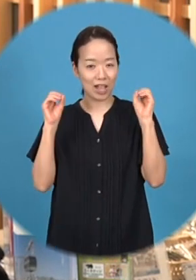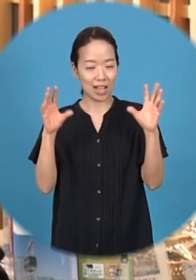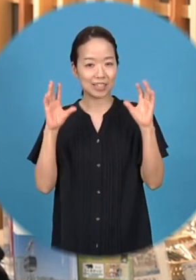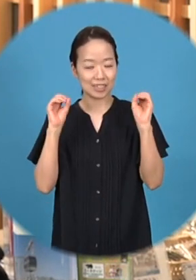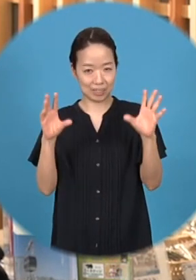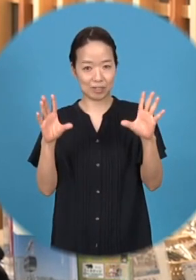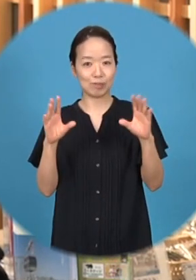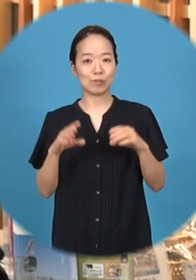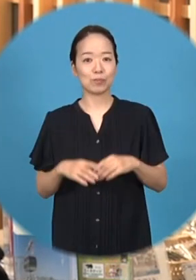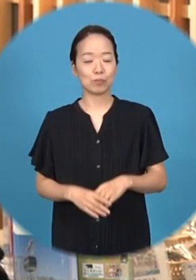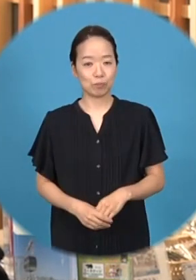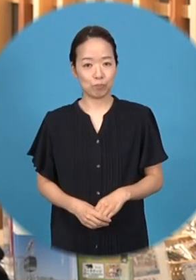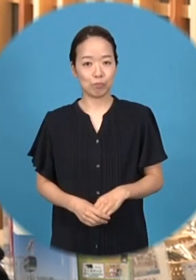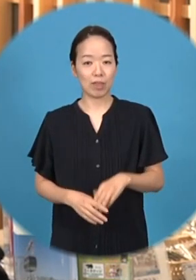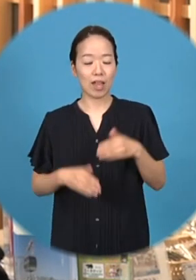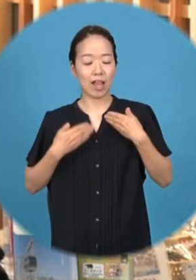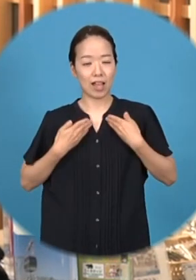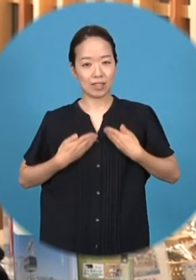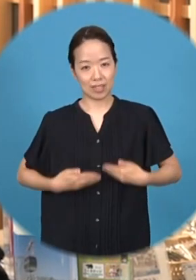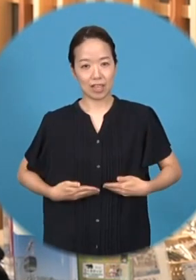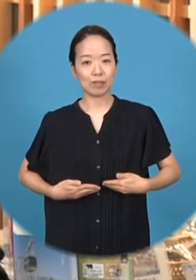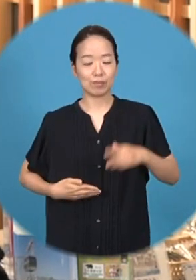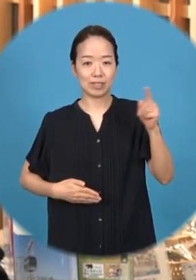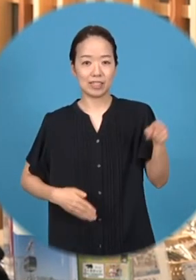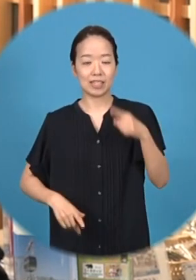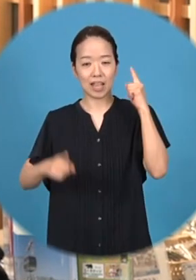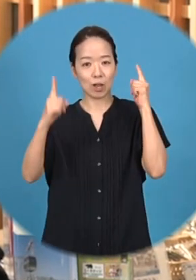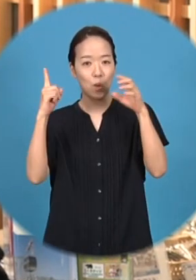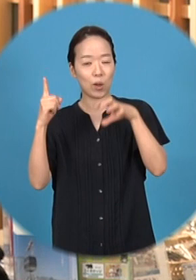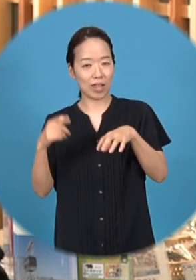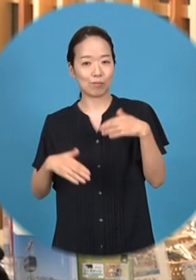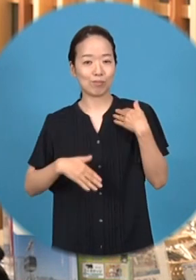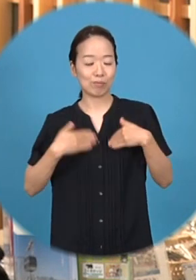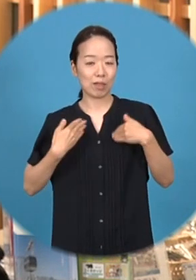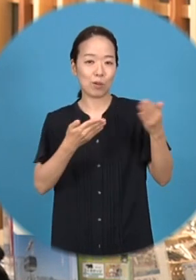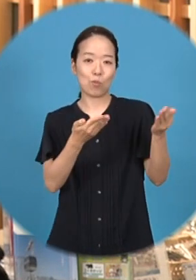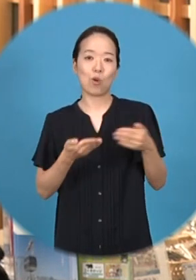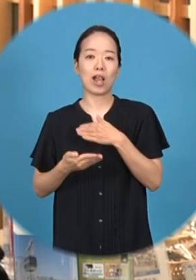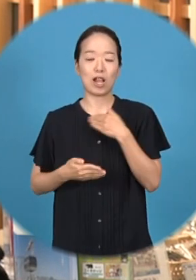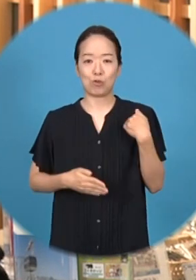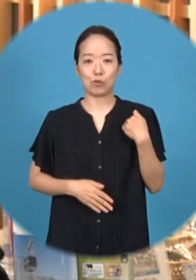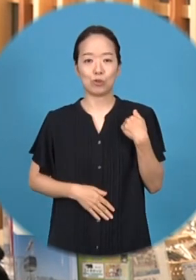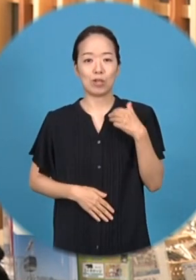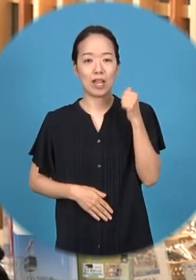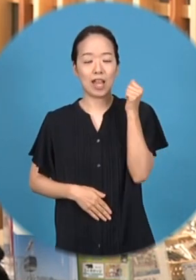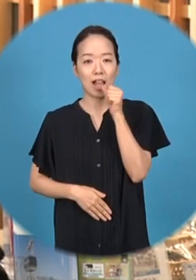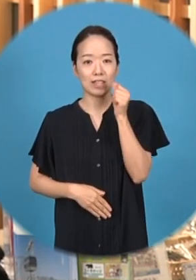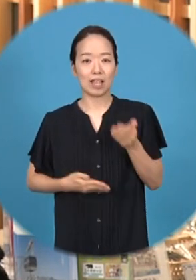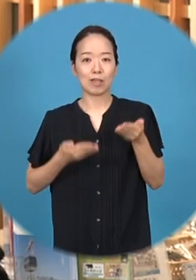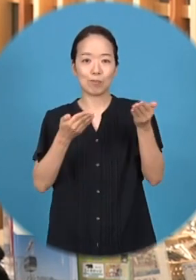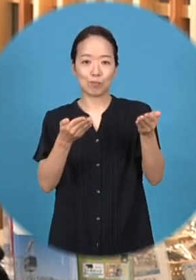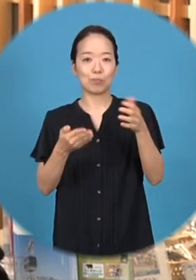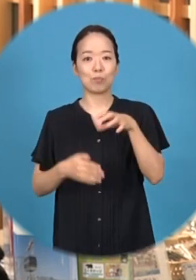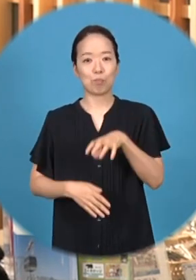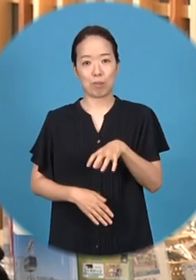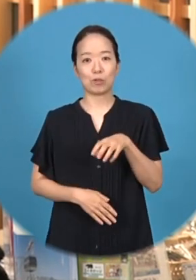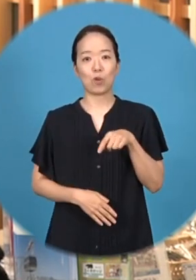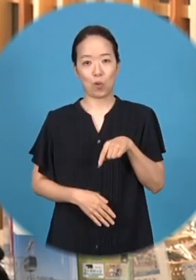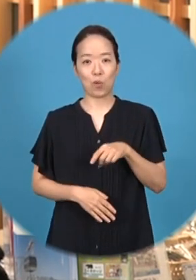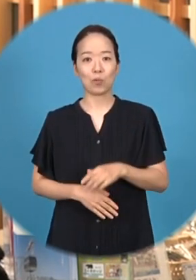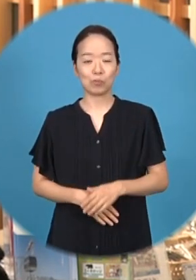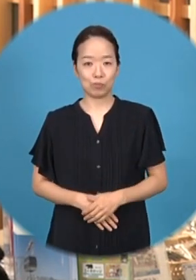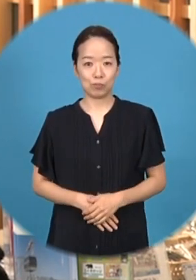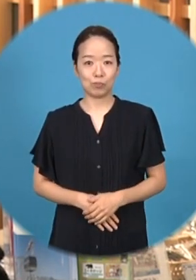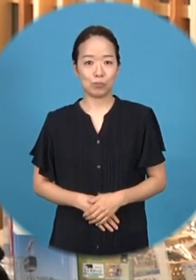しながら、安全に自然公園を楽しんでいただけるようなご案内のできる施設だというふうに思